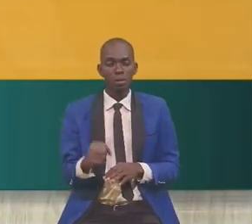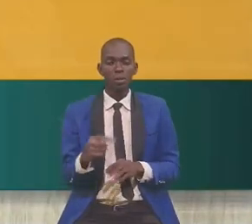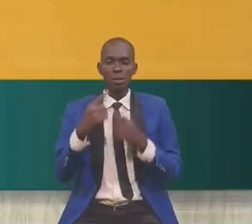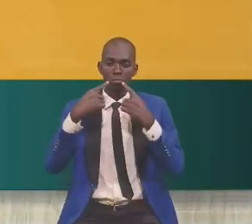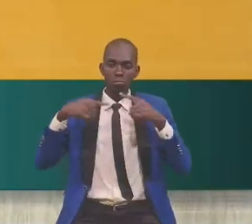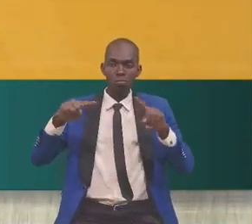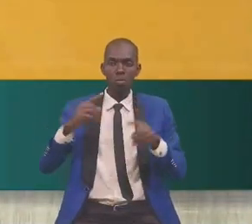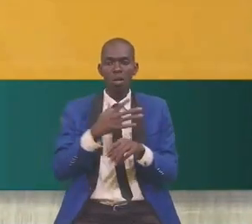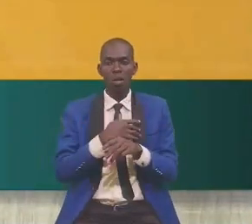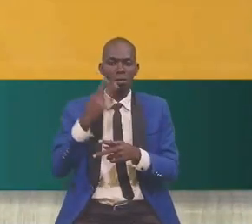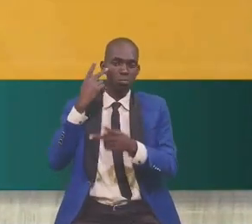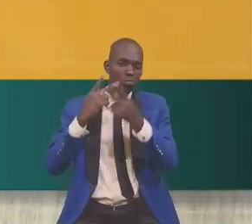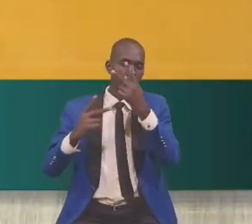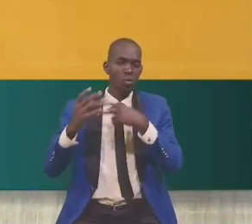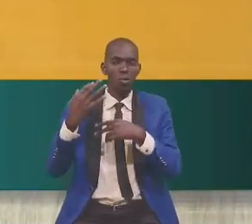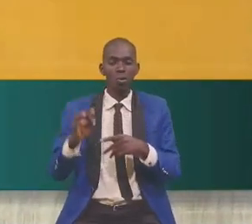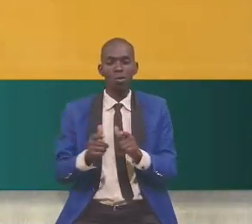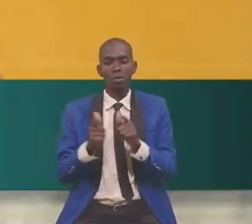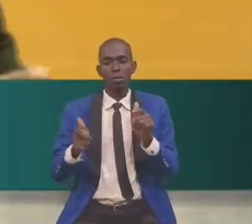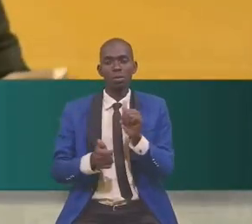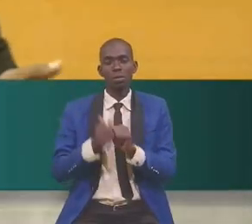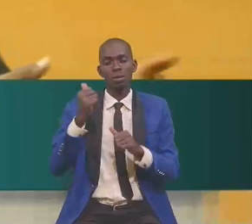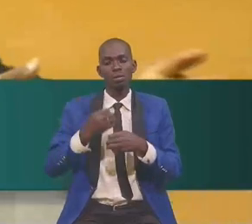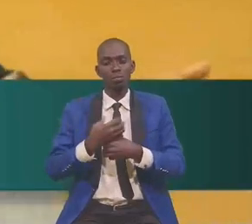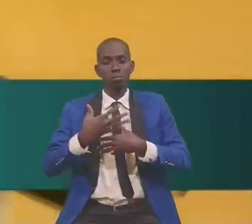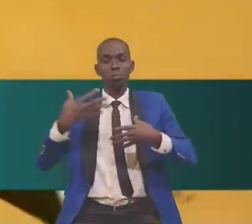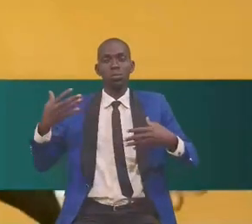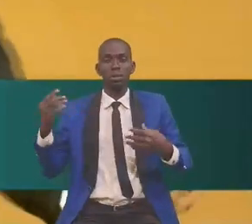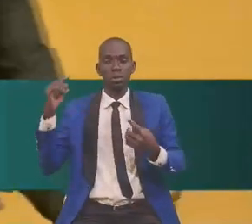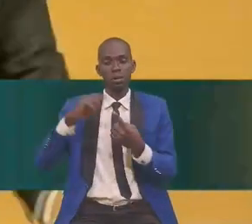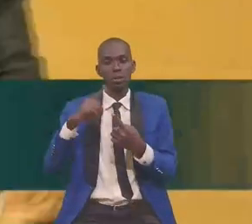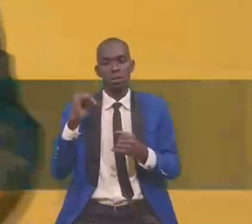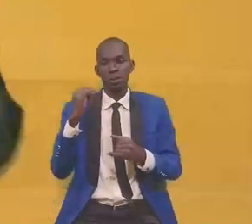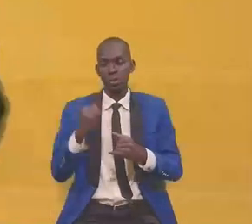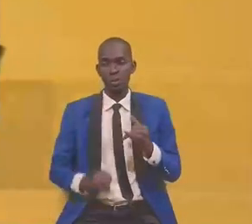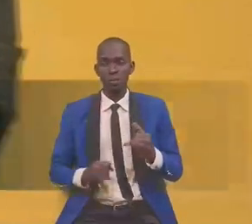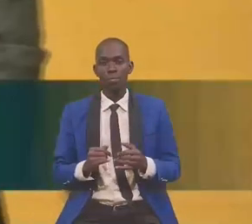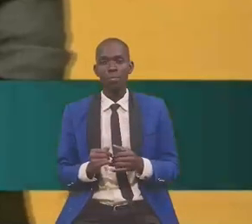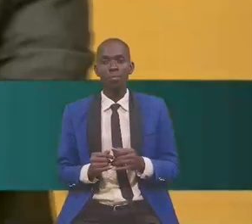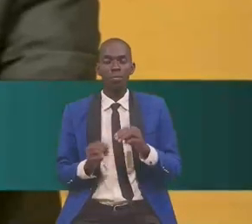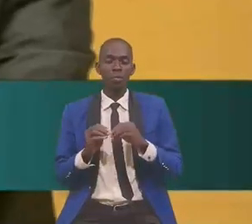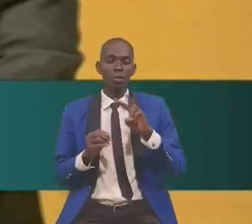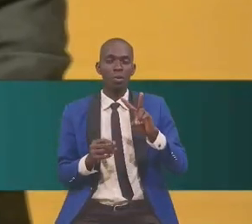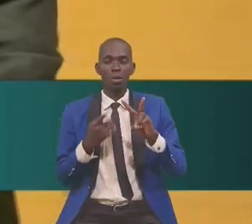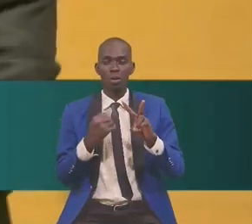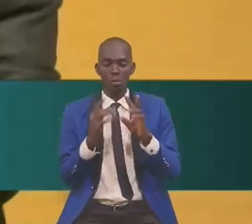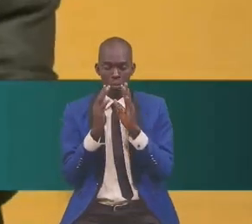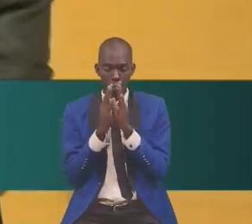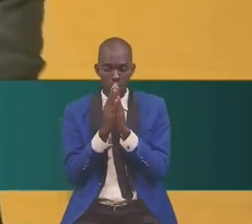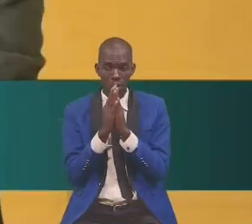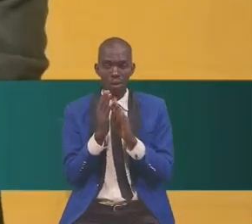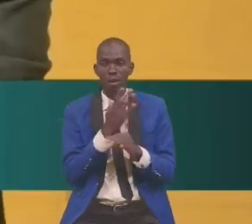expansion jusqu'à la fin. Deuxième point, la prière et la puissance pour de plus grands